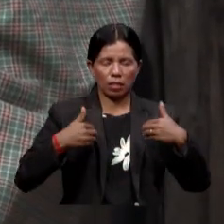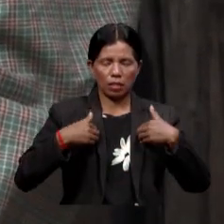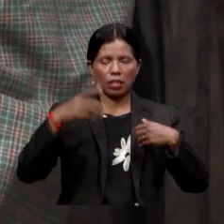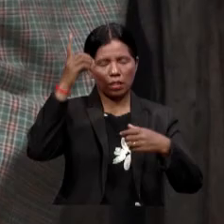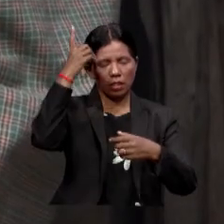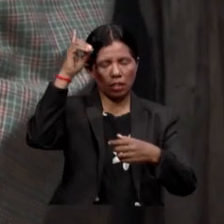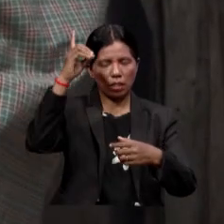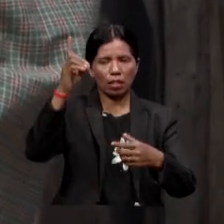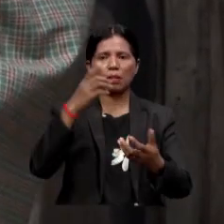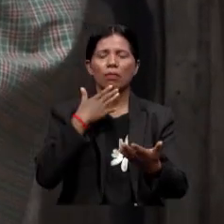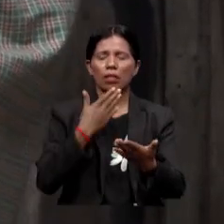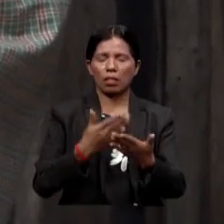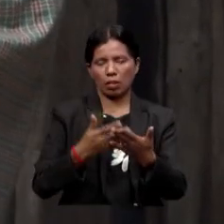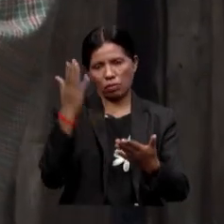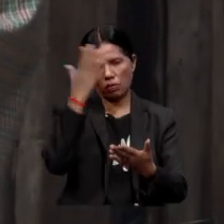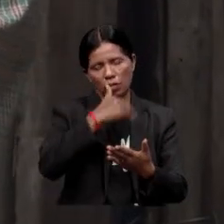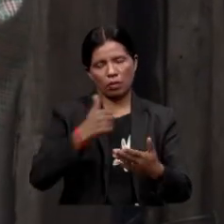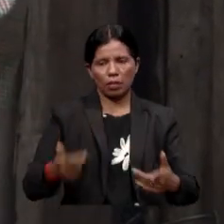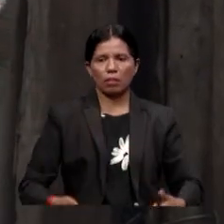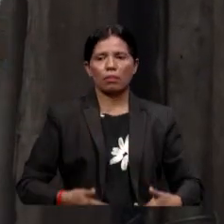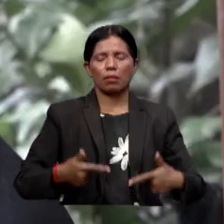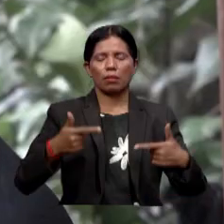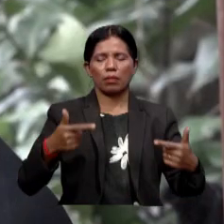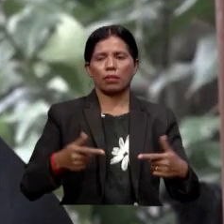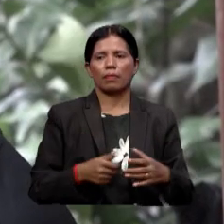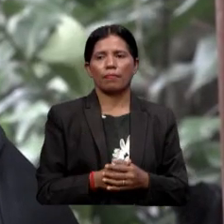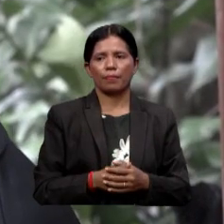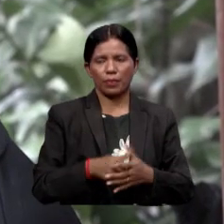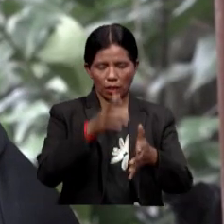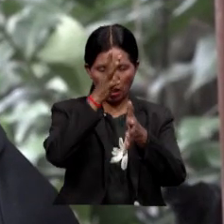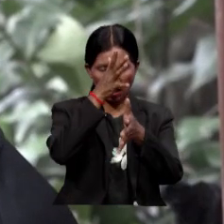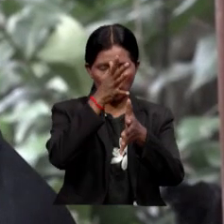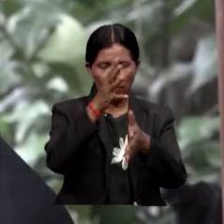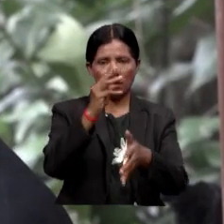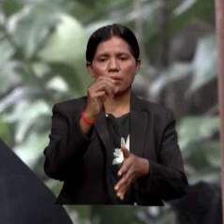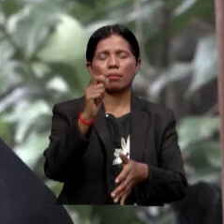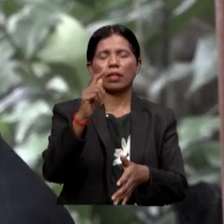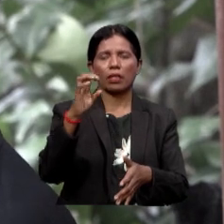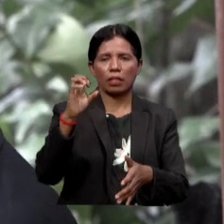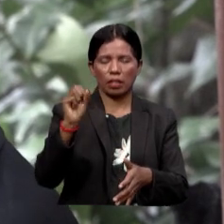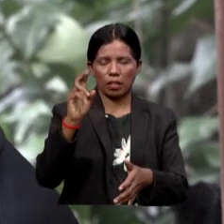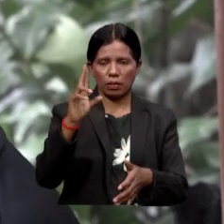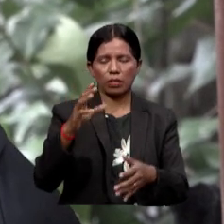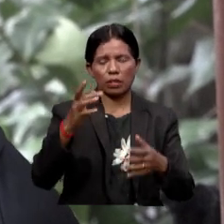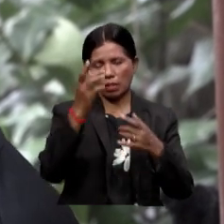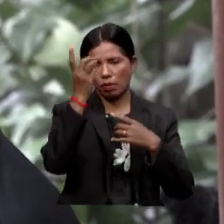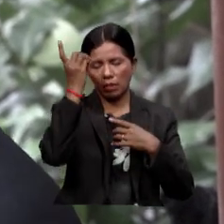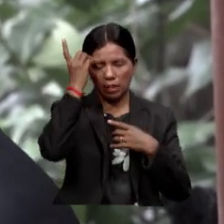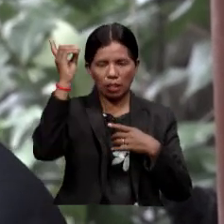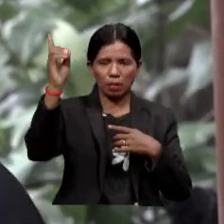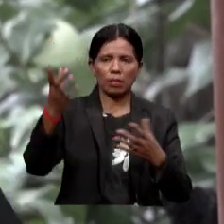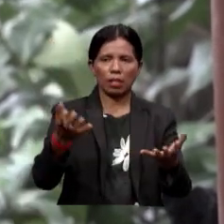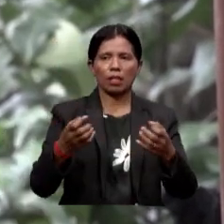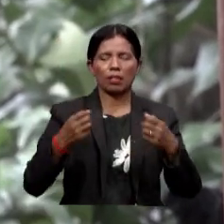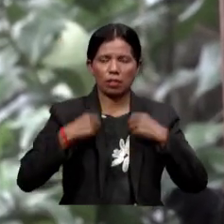yang nebediak no furak bani moris. Nune mos avo Mateus ia mehi nebeni hakarak Hanesa ia